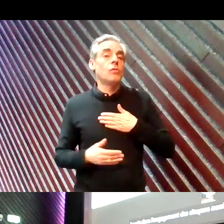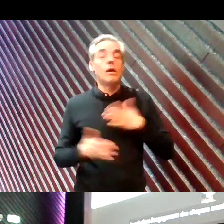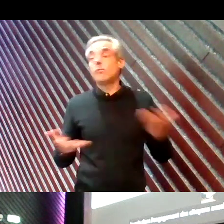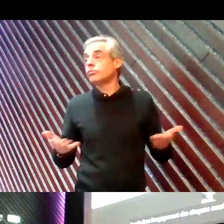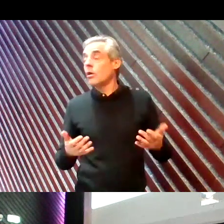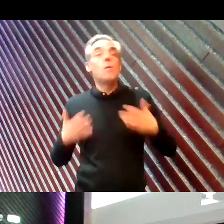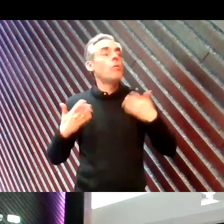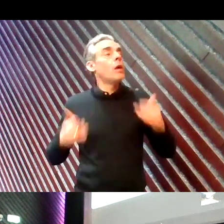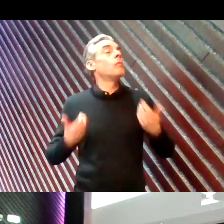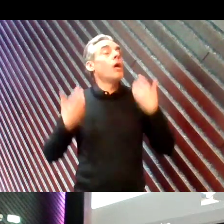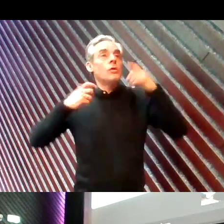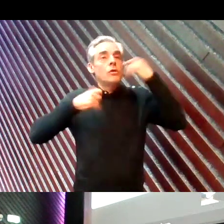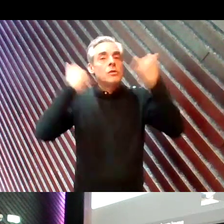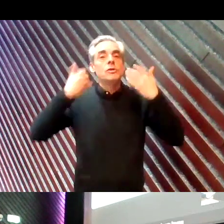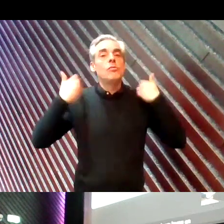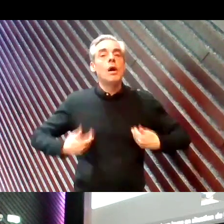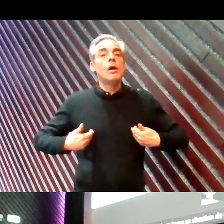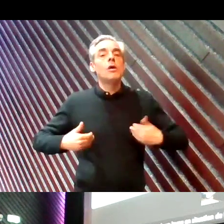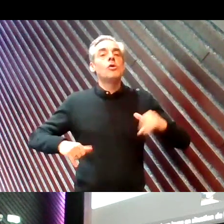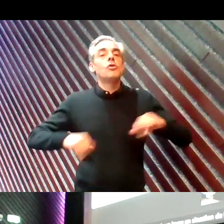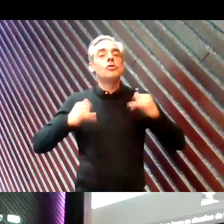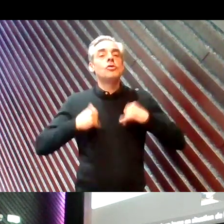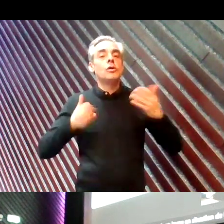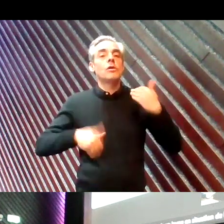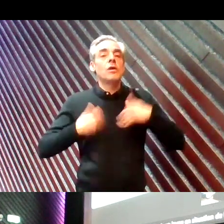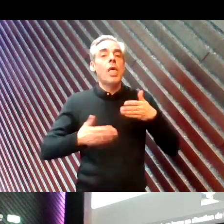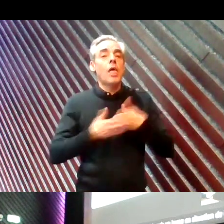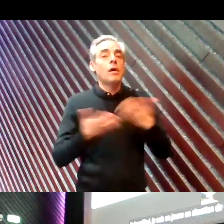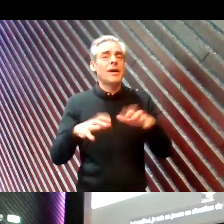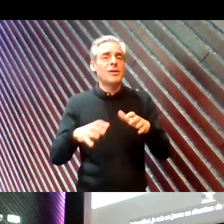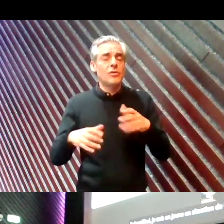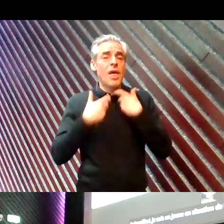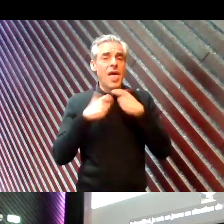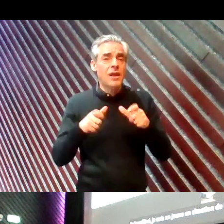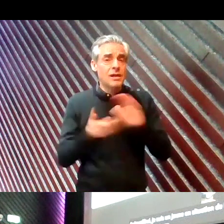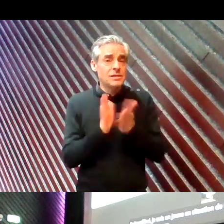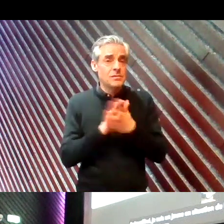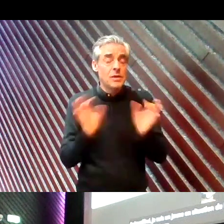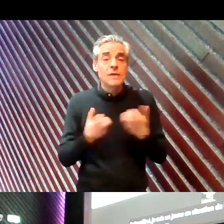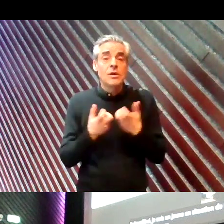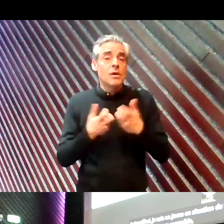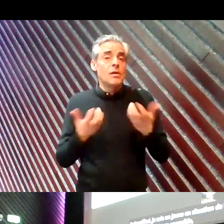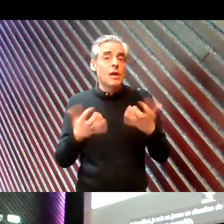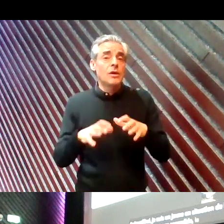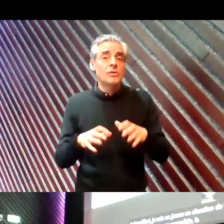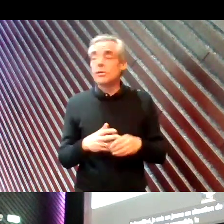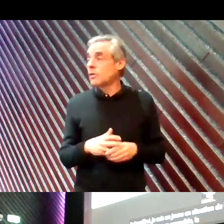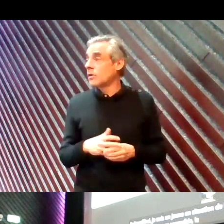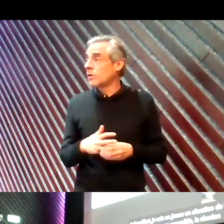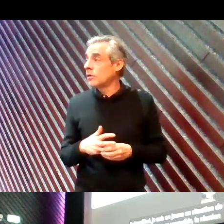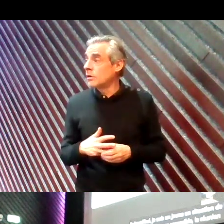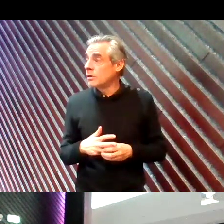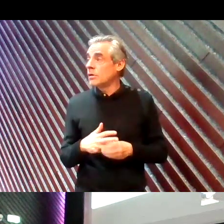jeune, je suis jeune en situation d'ambicapes. Si la réunion, elle n pas accessible, la réunion de l'association bénévole, parce que ne l'allez pas croire